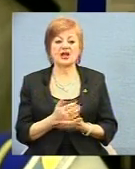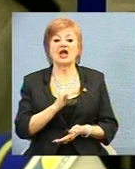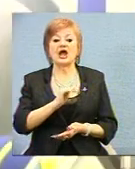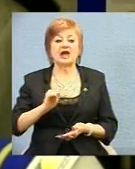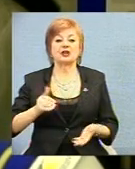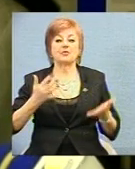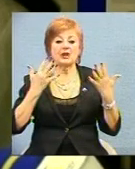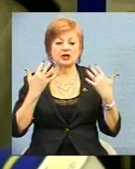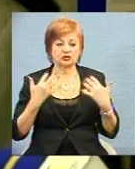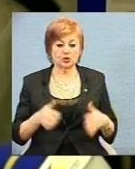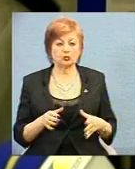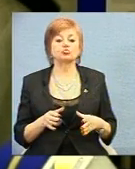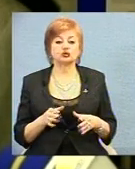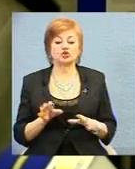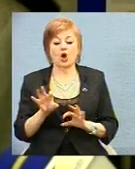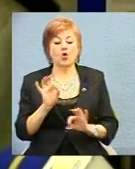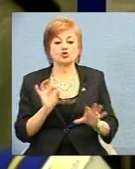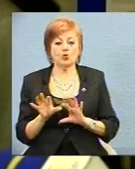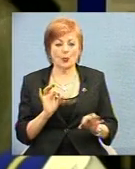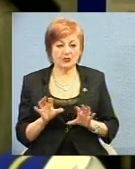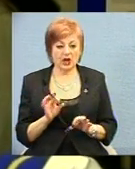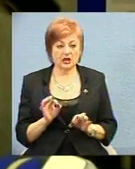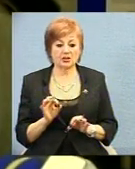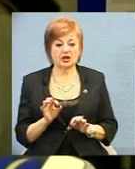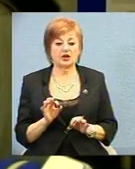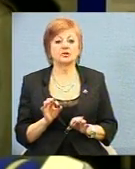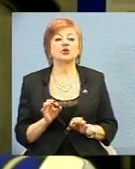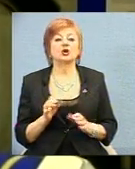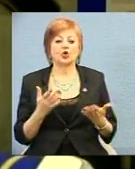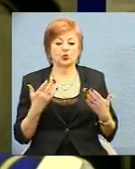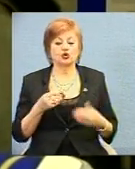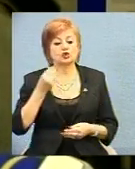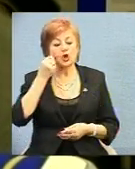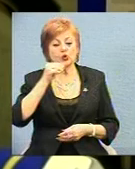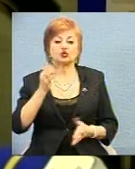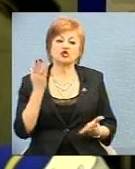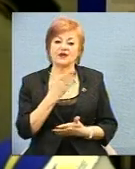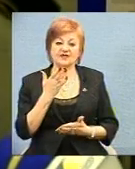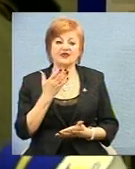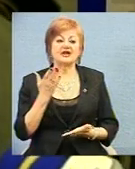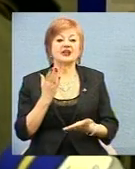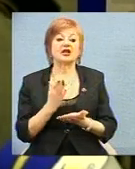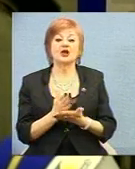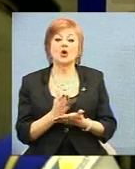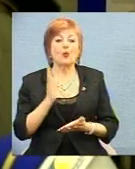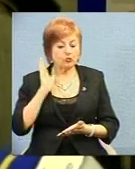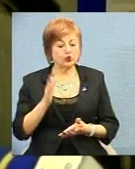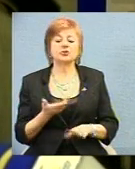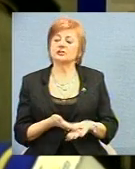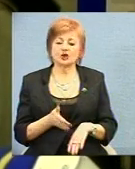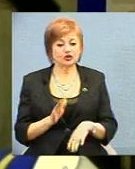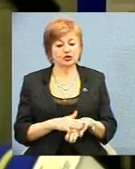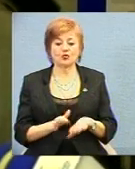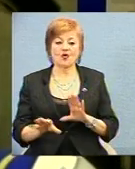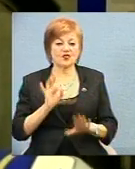уже, то есть команда уже отобрала, отбирали уже лучшие фильмы. И среди них будет очень тяжело выбрать